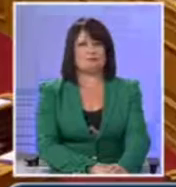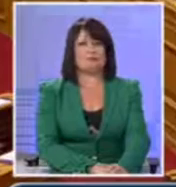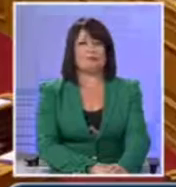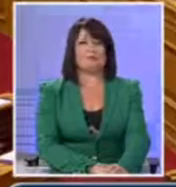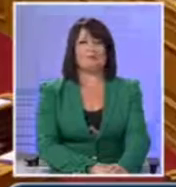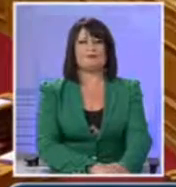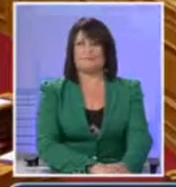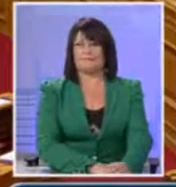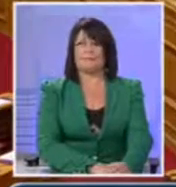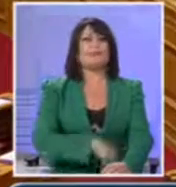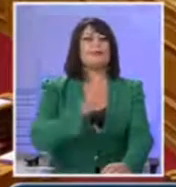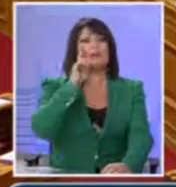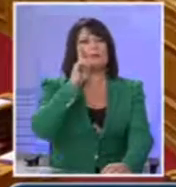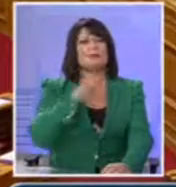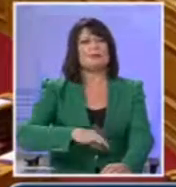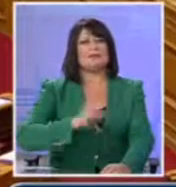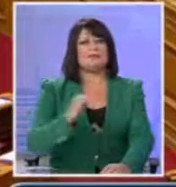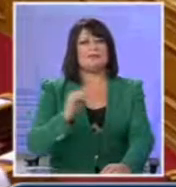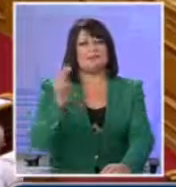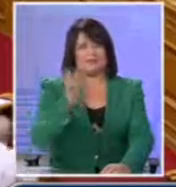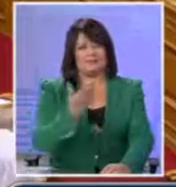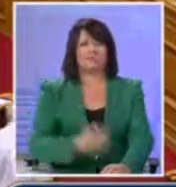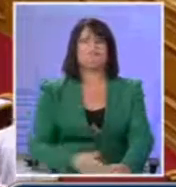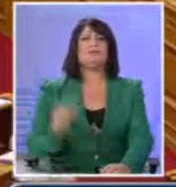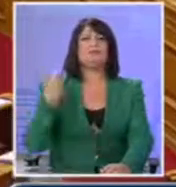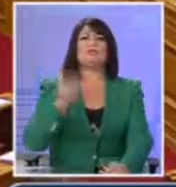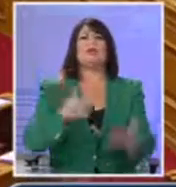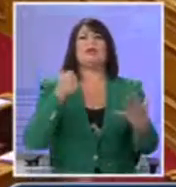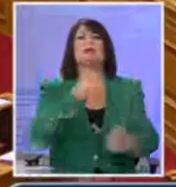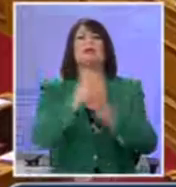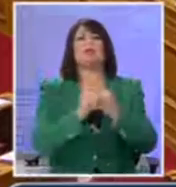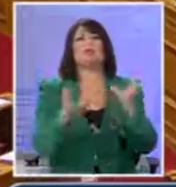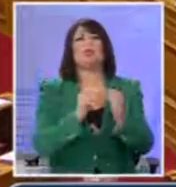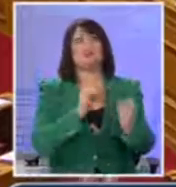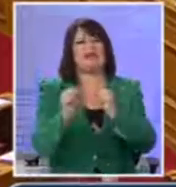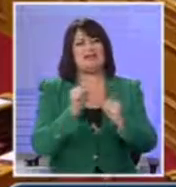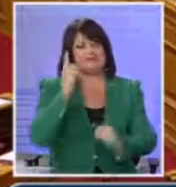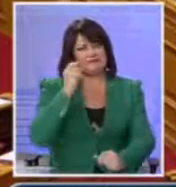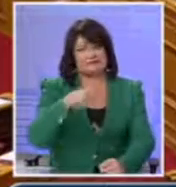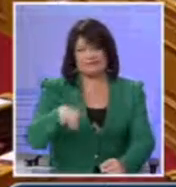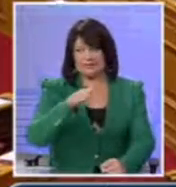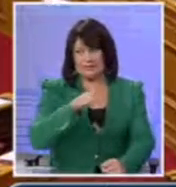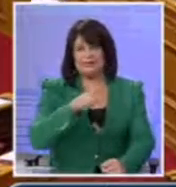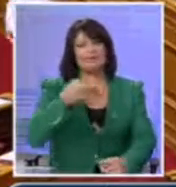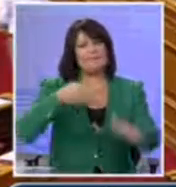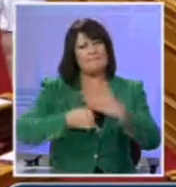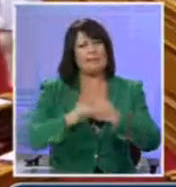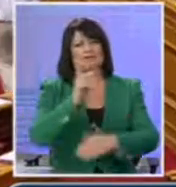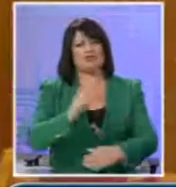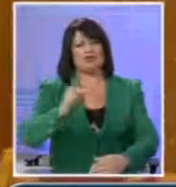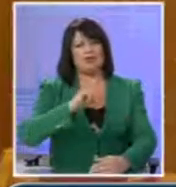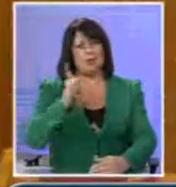Κυρίες και κύριοι βουλευτές, τα τελευταία 6 χρόνια της κρίσης, όπως γνωρίζετε και όπως έχει βιώσει η κοινωνία